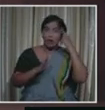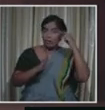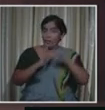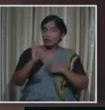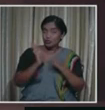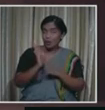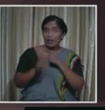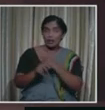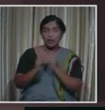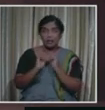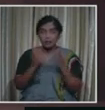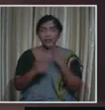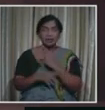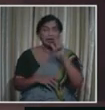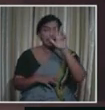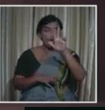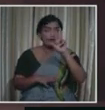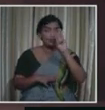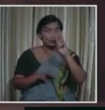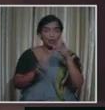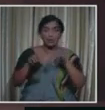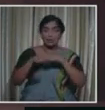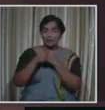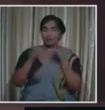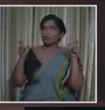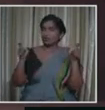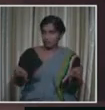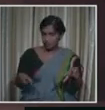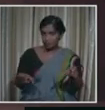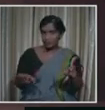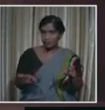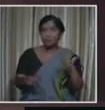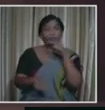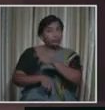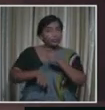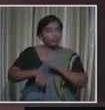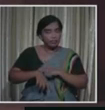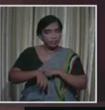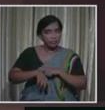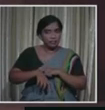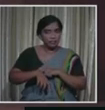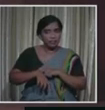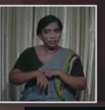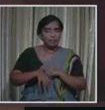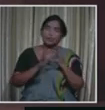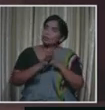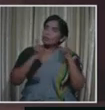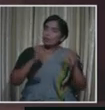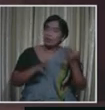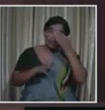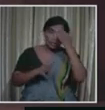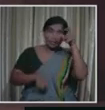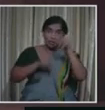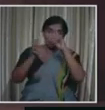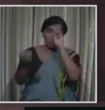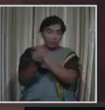kerala. Api paksa itu paksa karena nama tahan mereka baca ni kerap. Ini lawi di, boh demal saudru araksa